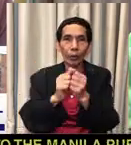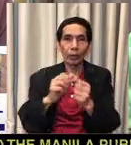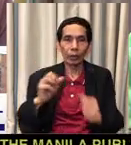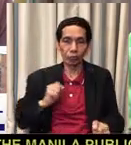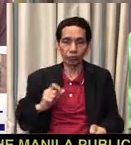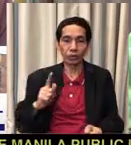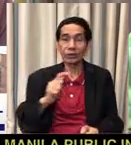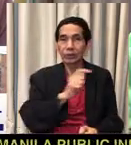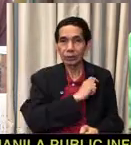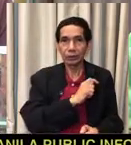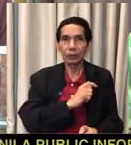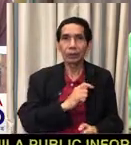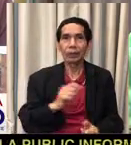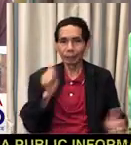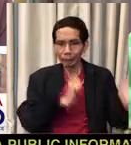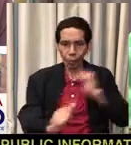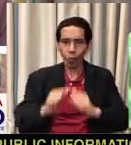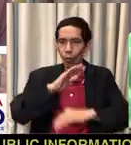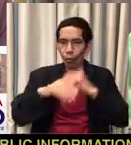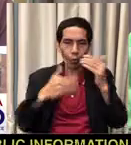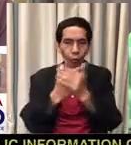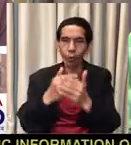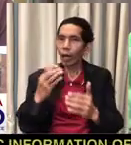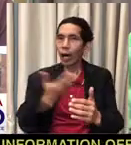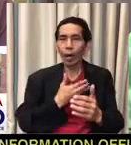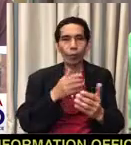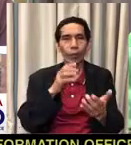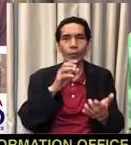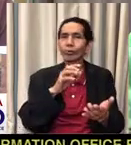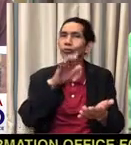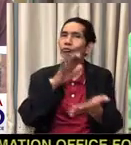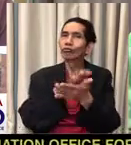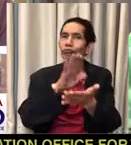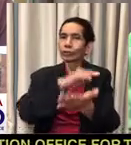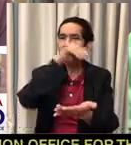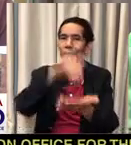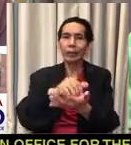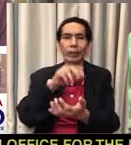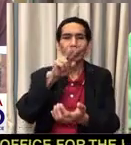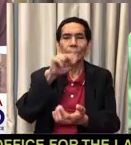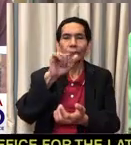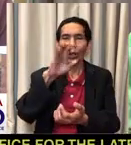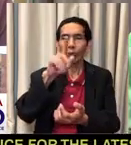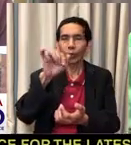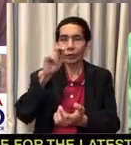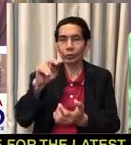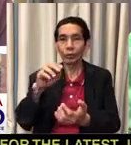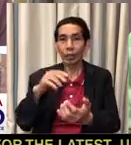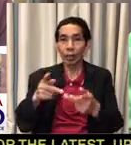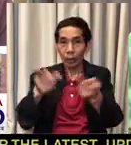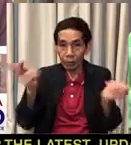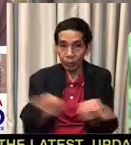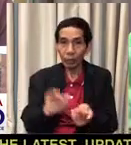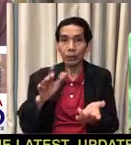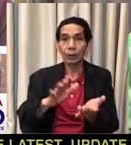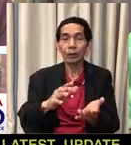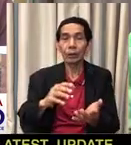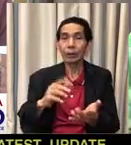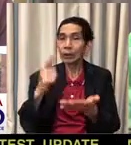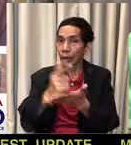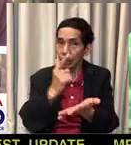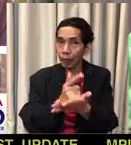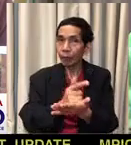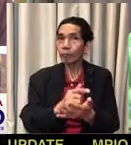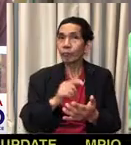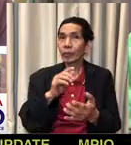staff. Inactivate naman namin lahat ng aming evacuation site immediately. Pero ang lesson dito, may